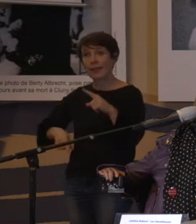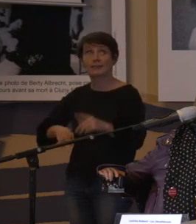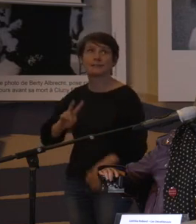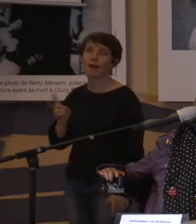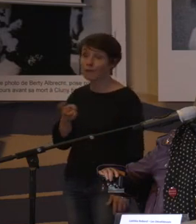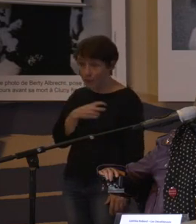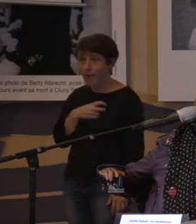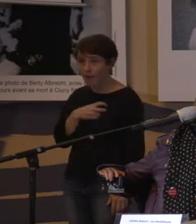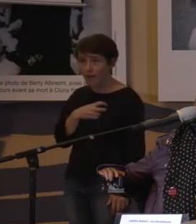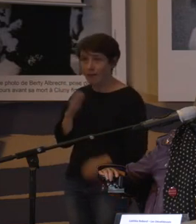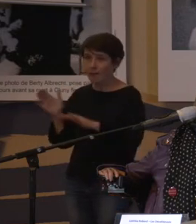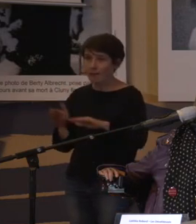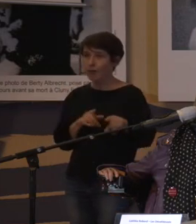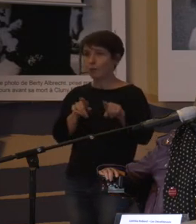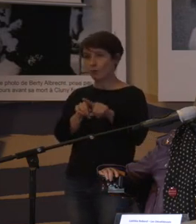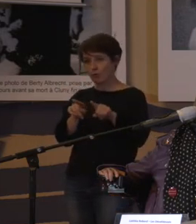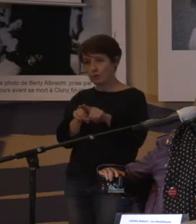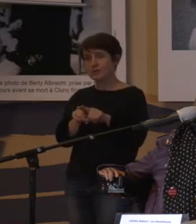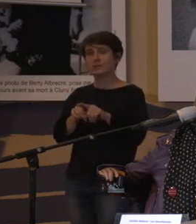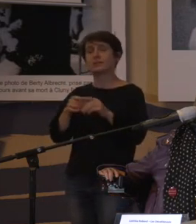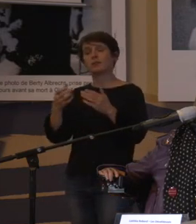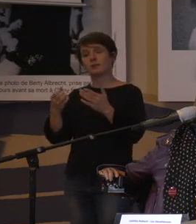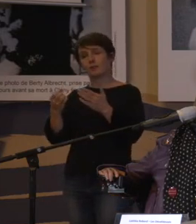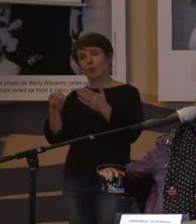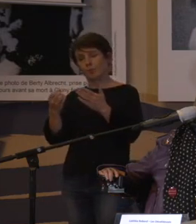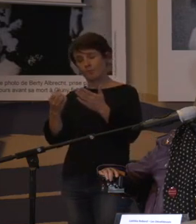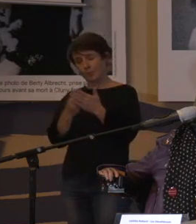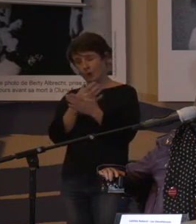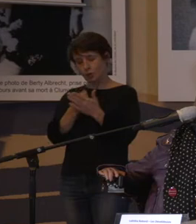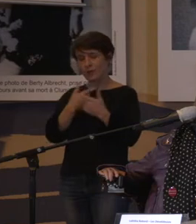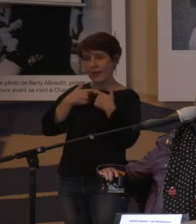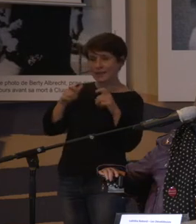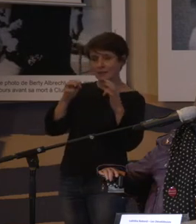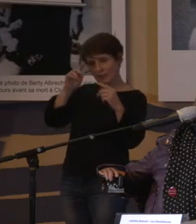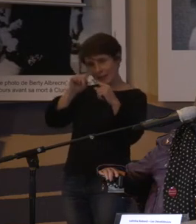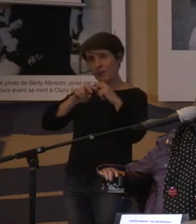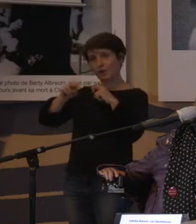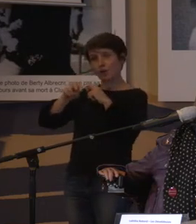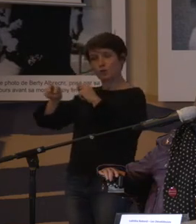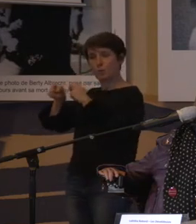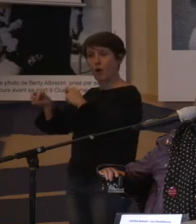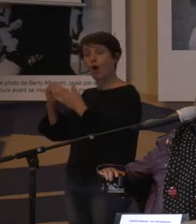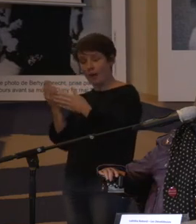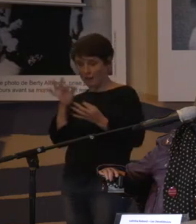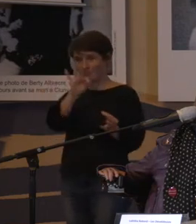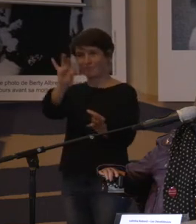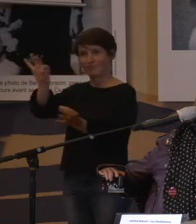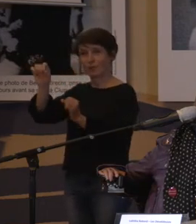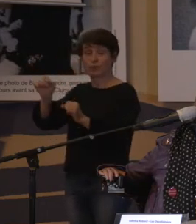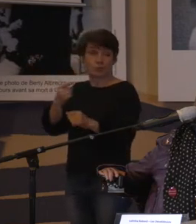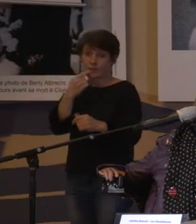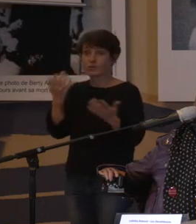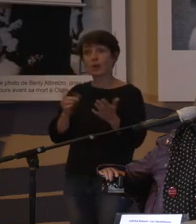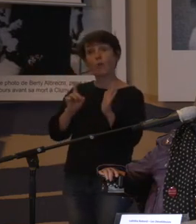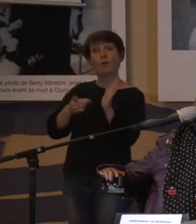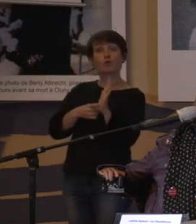considérer comme positif aussi la collecte des données d'accessibilité et de transport. En même temps, moi j'appelle ça, c'est comment vous passez de vos droits, quoi.